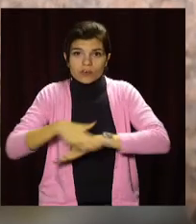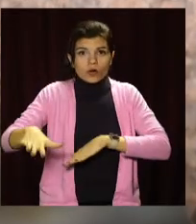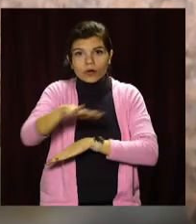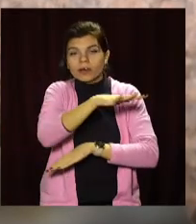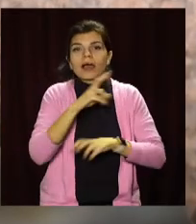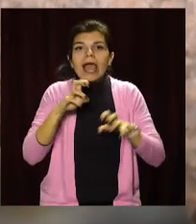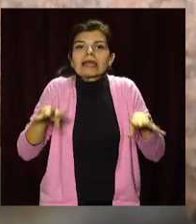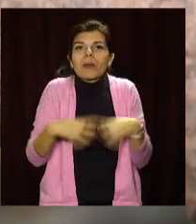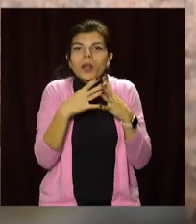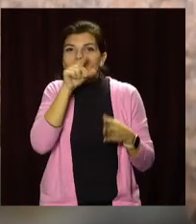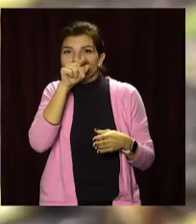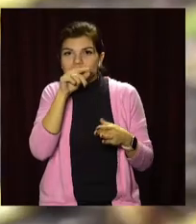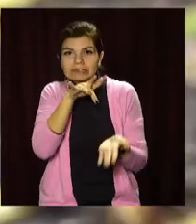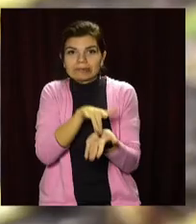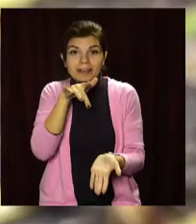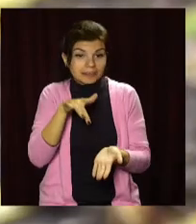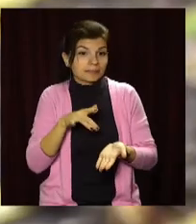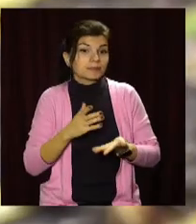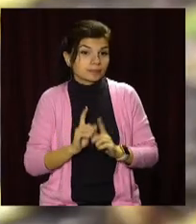пташиний реабілітаційний центр.